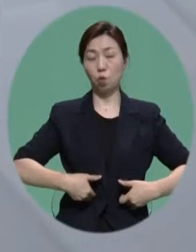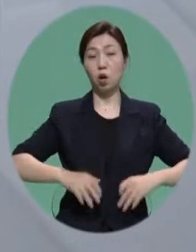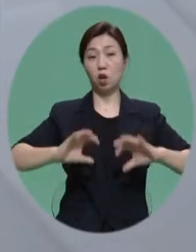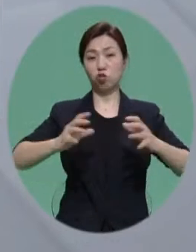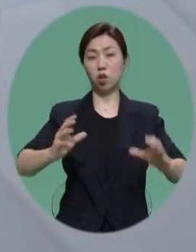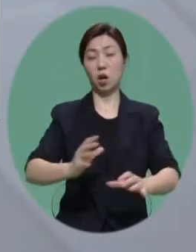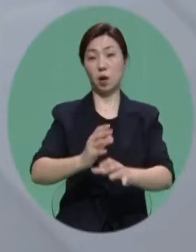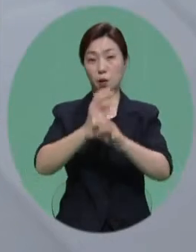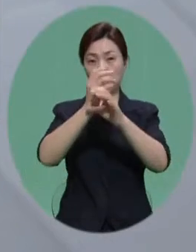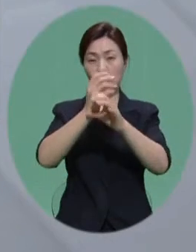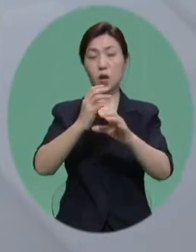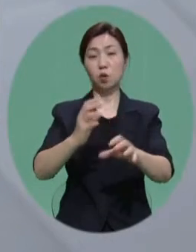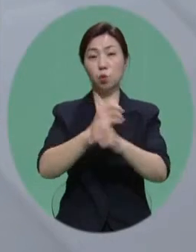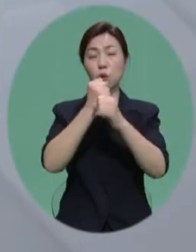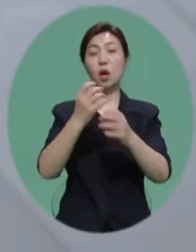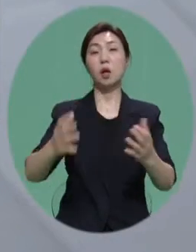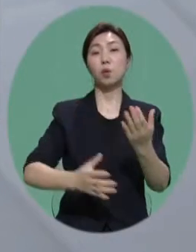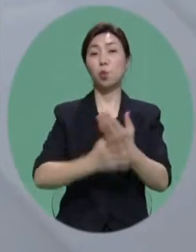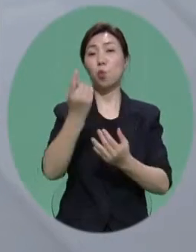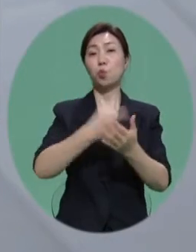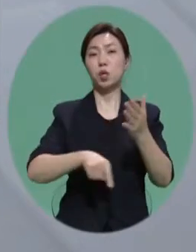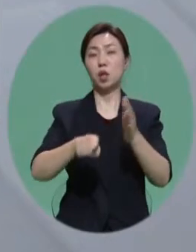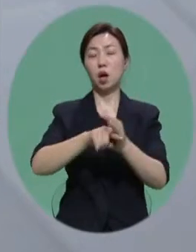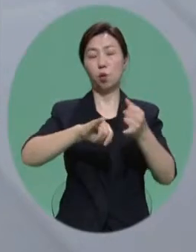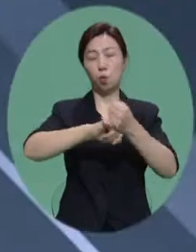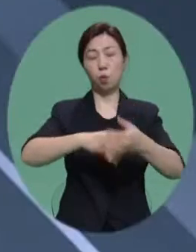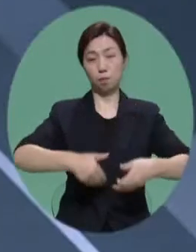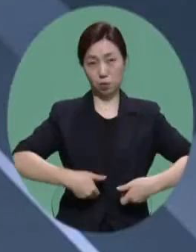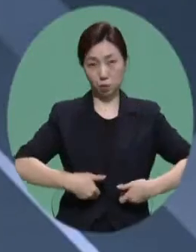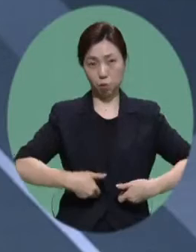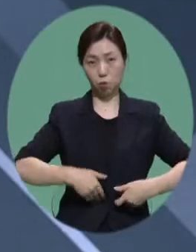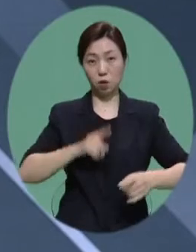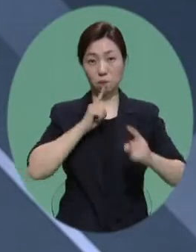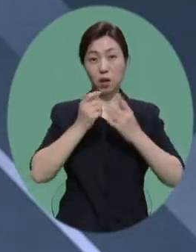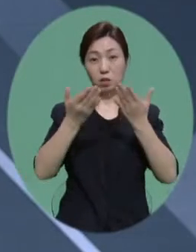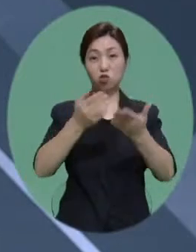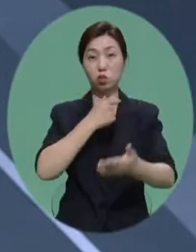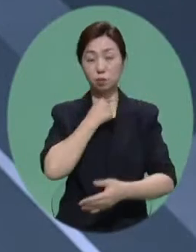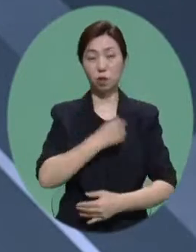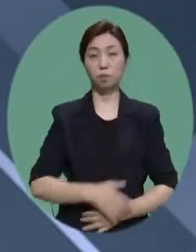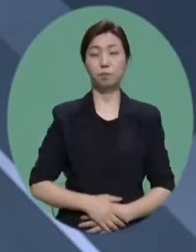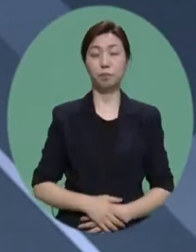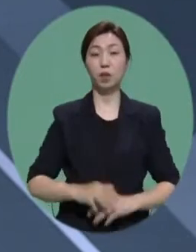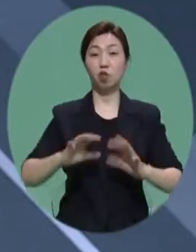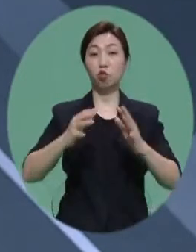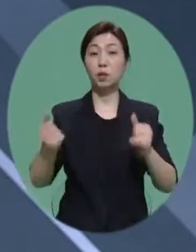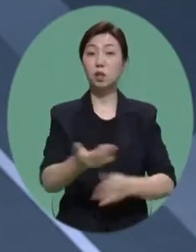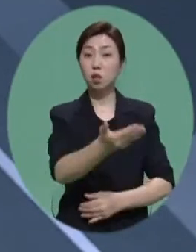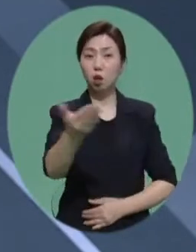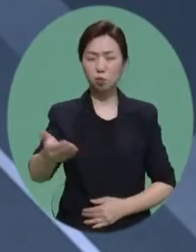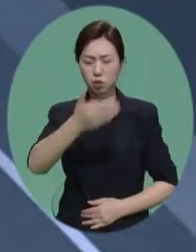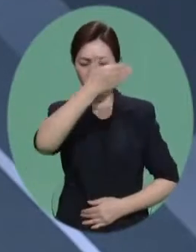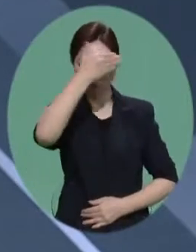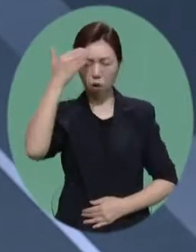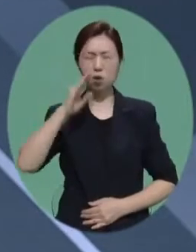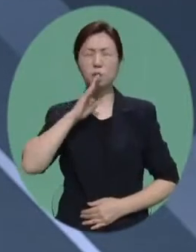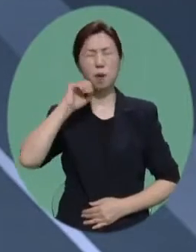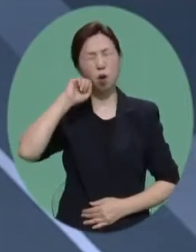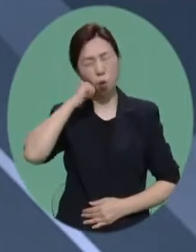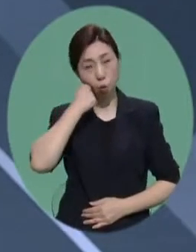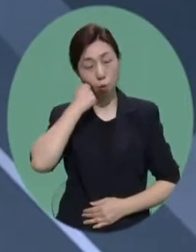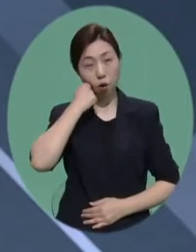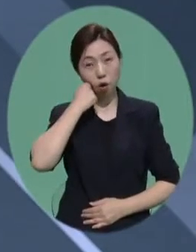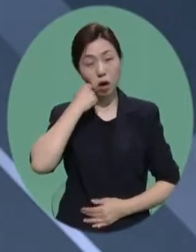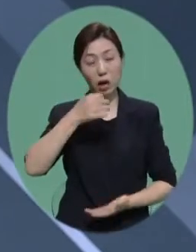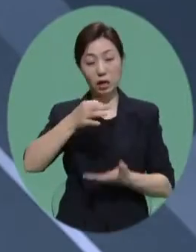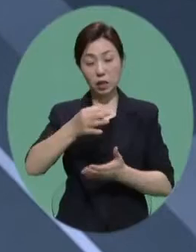알게 점이에요 국민 여러분 에 청년들이 정말 어렵습니다 아 저는 청년들이 자산 형성에 기회도 가질 수 있도록